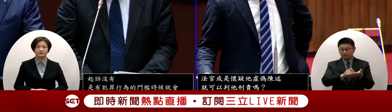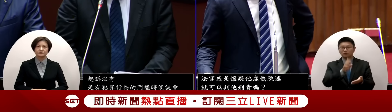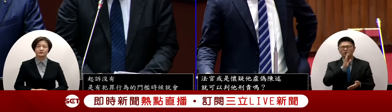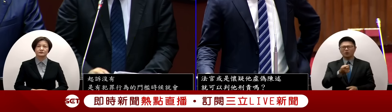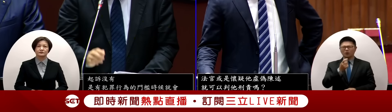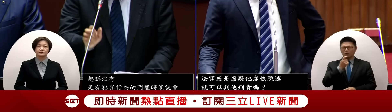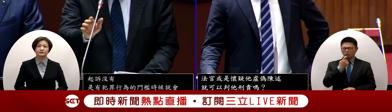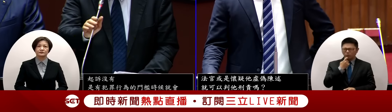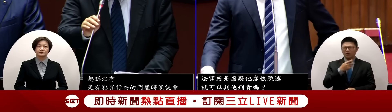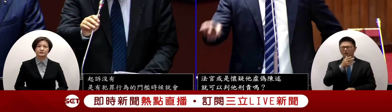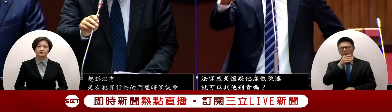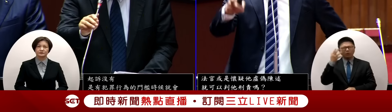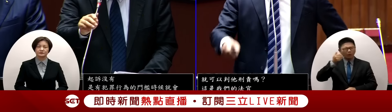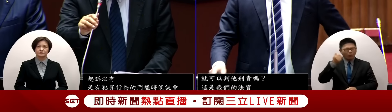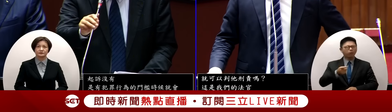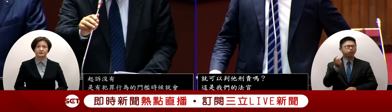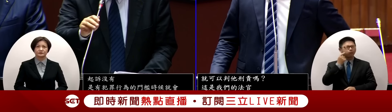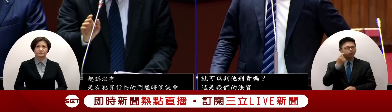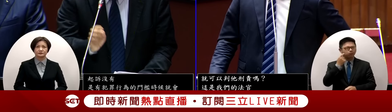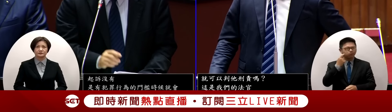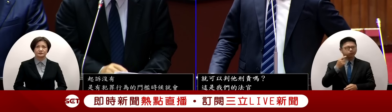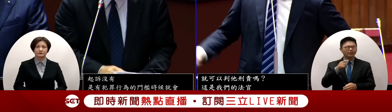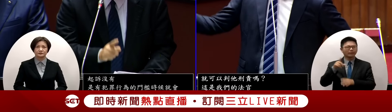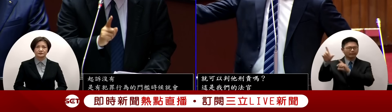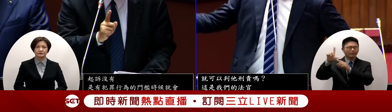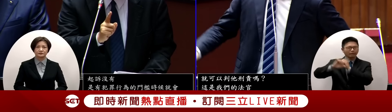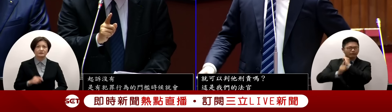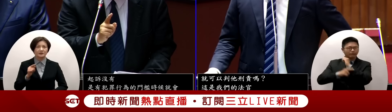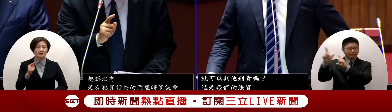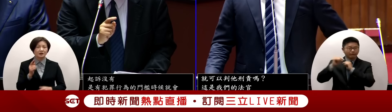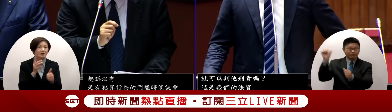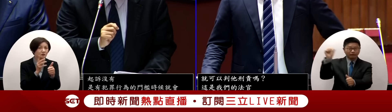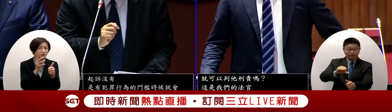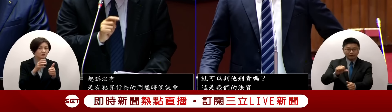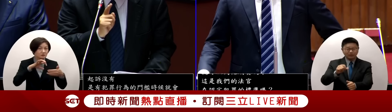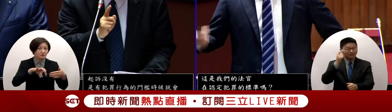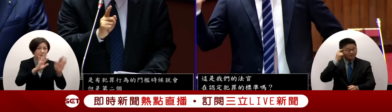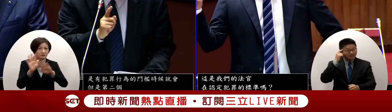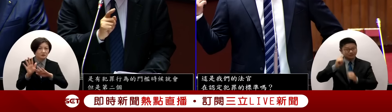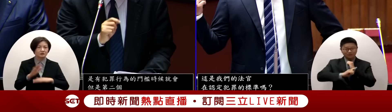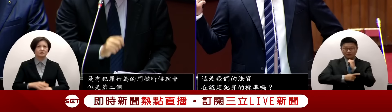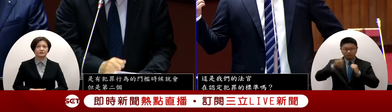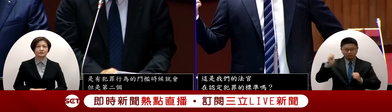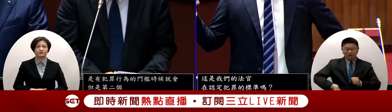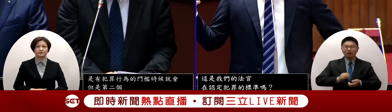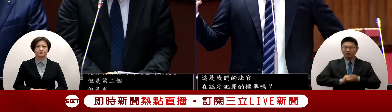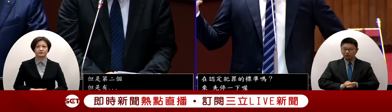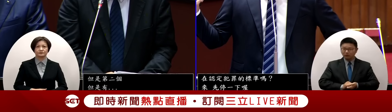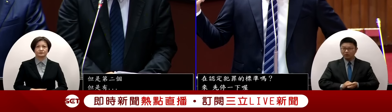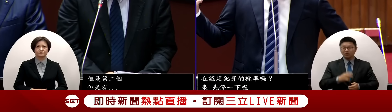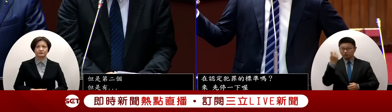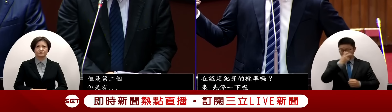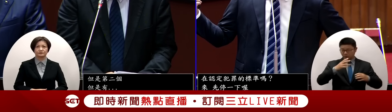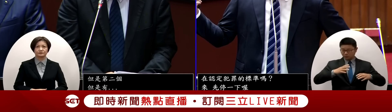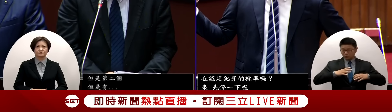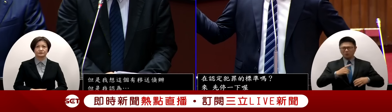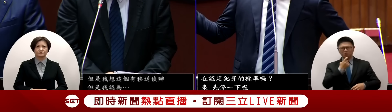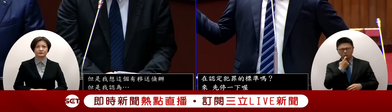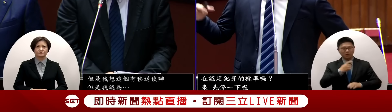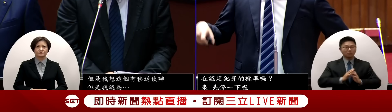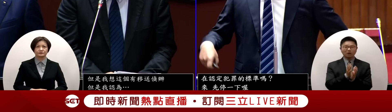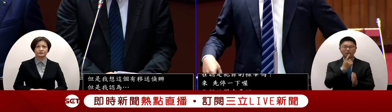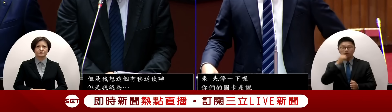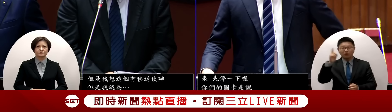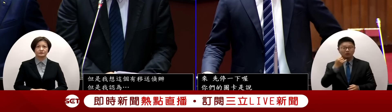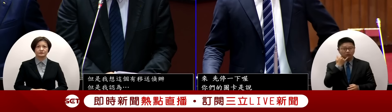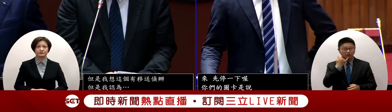就会科予刑责啊？什么叫科予刑责？ 那个 执行的内容，就是判刑确定嘛？检察官会因为怀疑就起诉吗？法